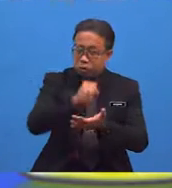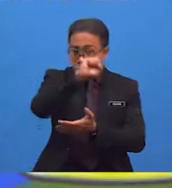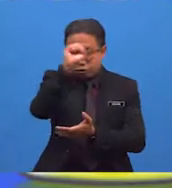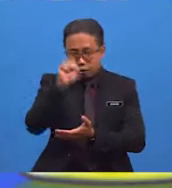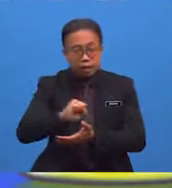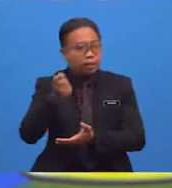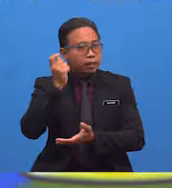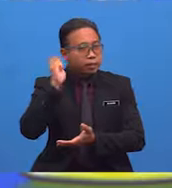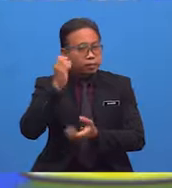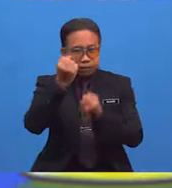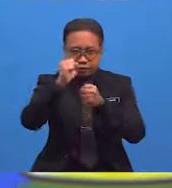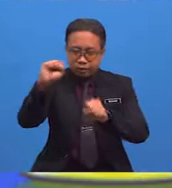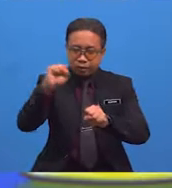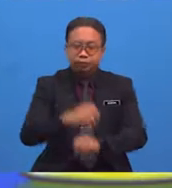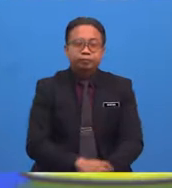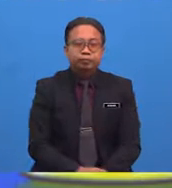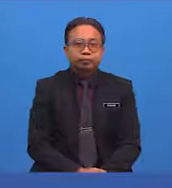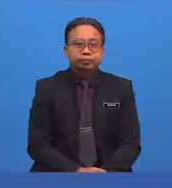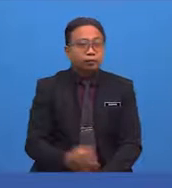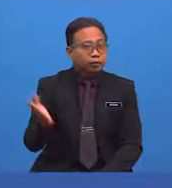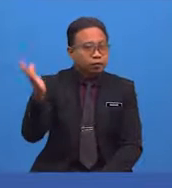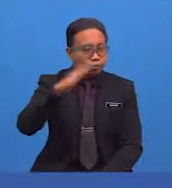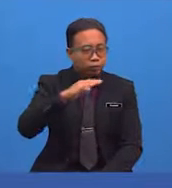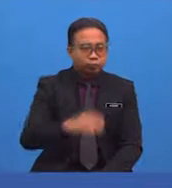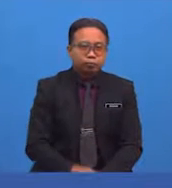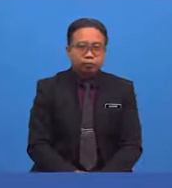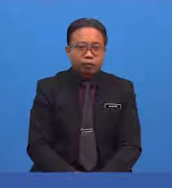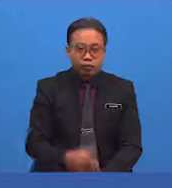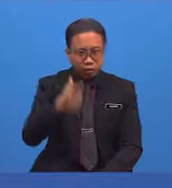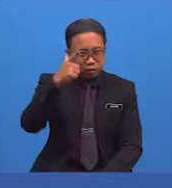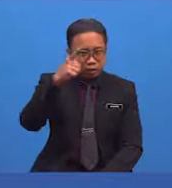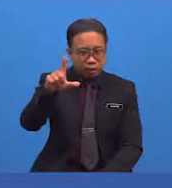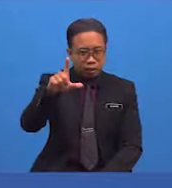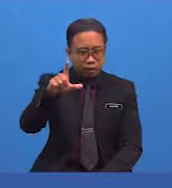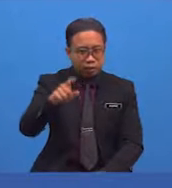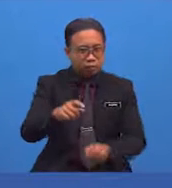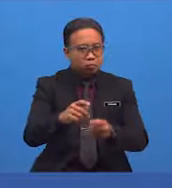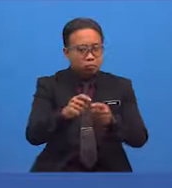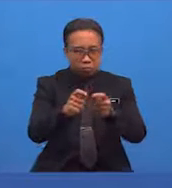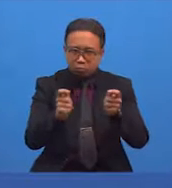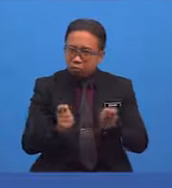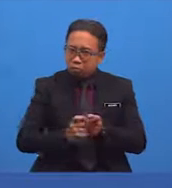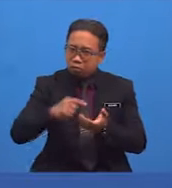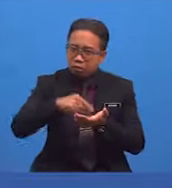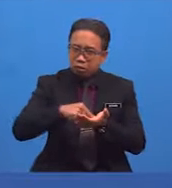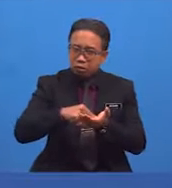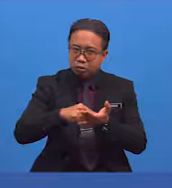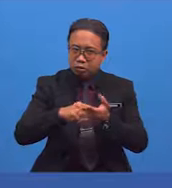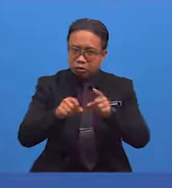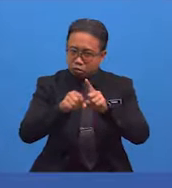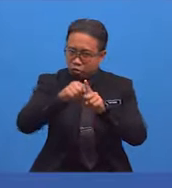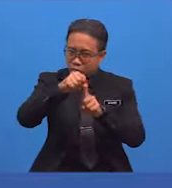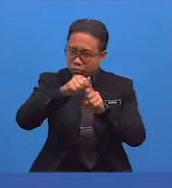tadi. Sedia? Jom! Lihat situasi mudah ini. Paras